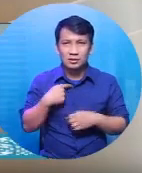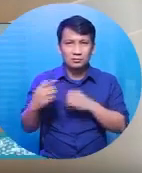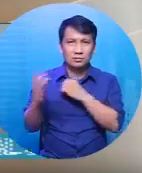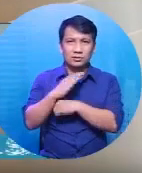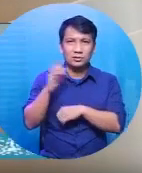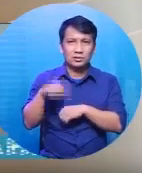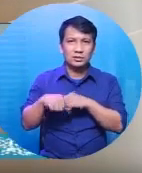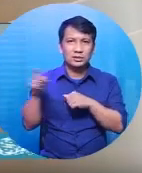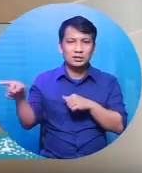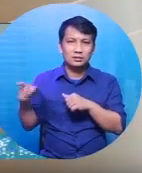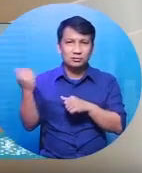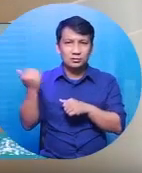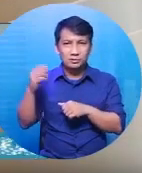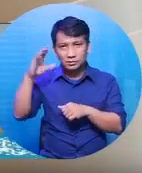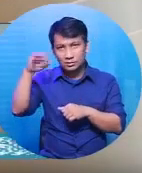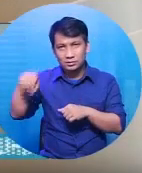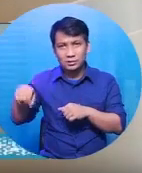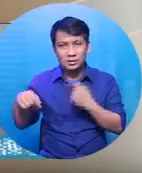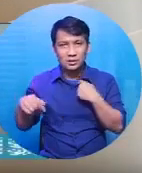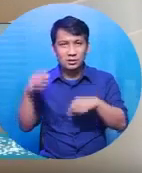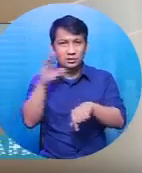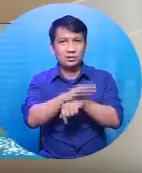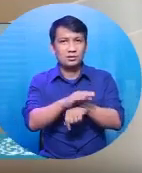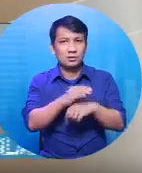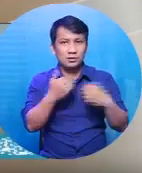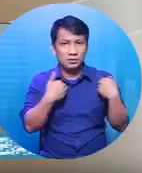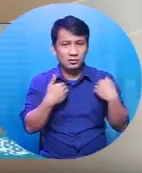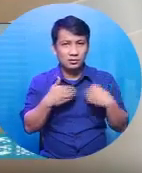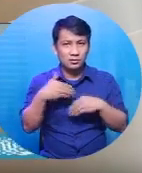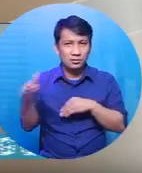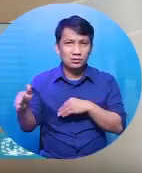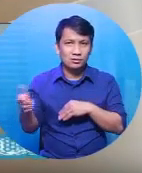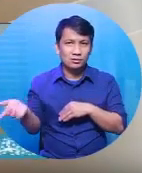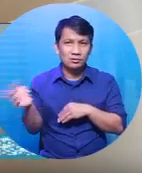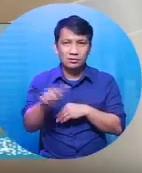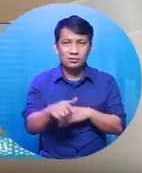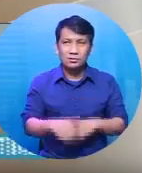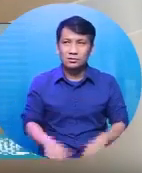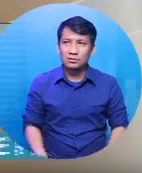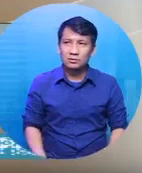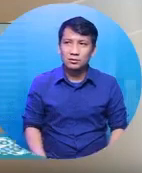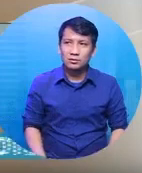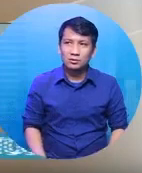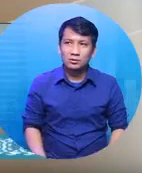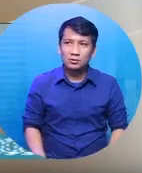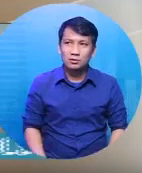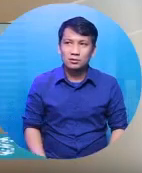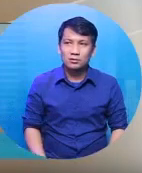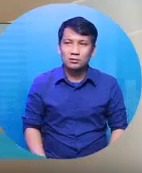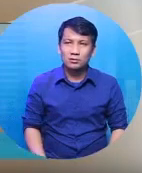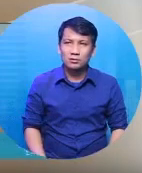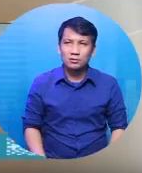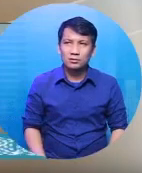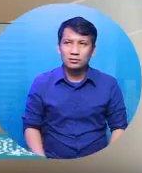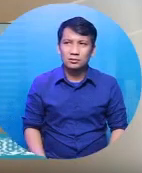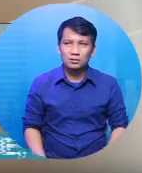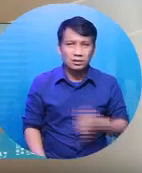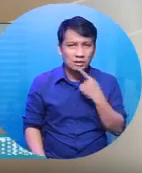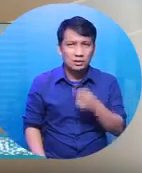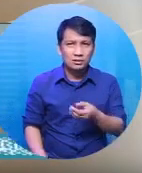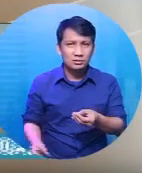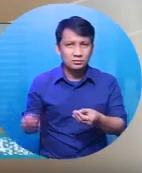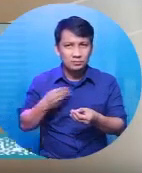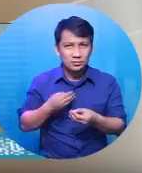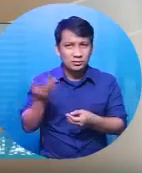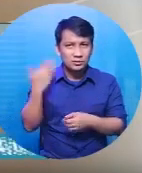Bakit sigila hindi niya inuobliga? Pag binibigyan ko sir, pa nga, sigila, binibigyan niya pa to. Totoo lang, maraming hirap sa akin yan. Binigyan ako ng